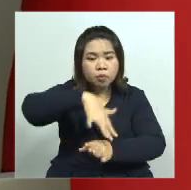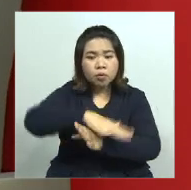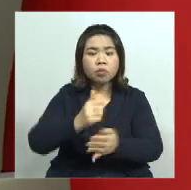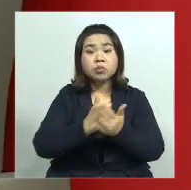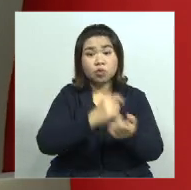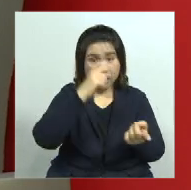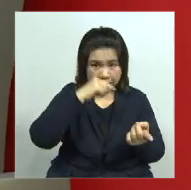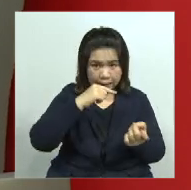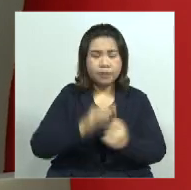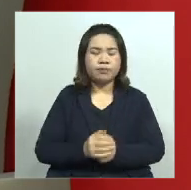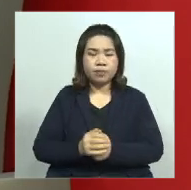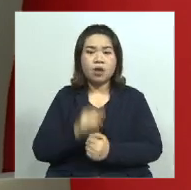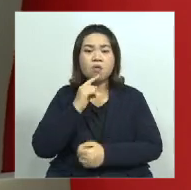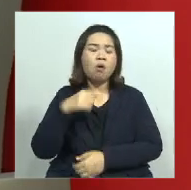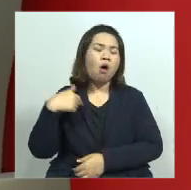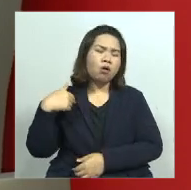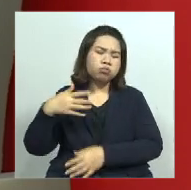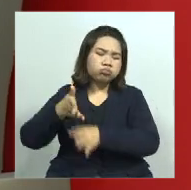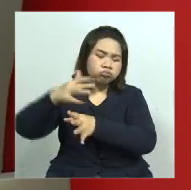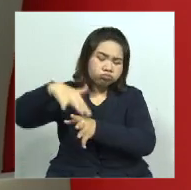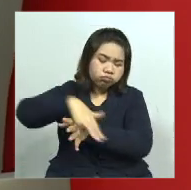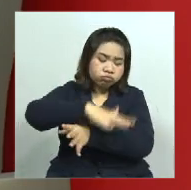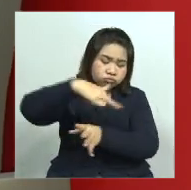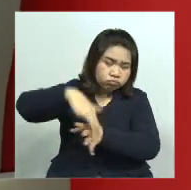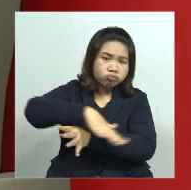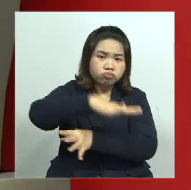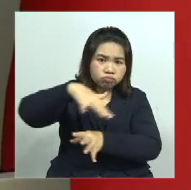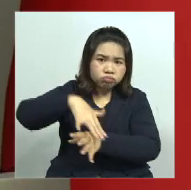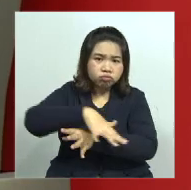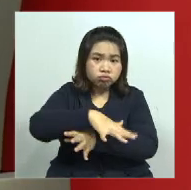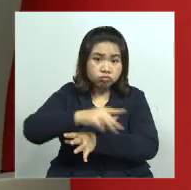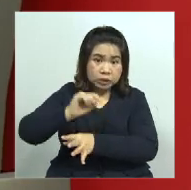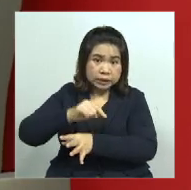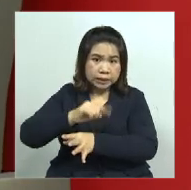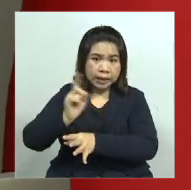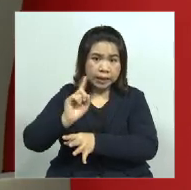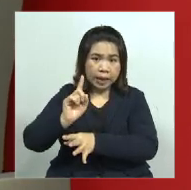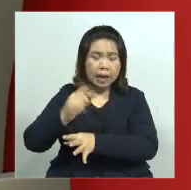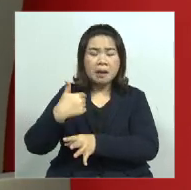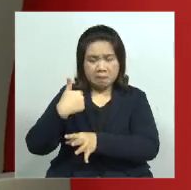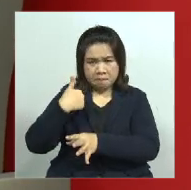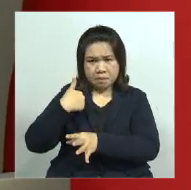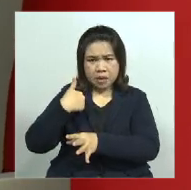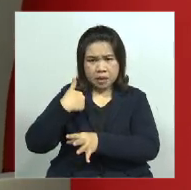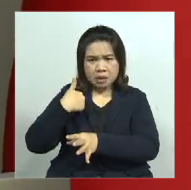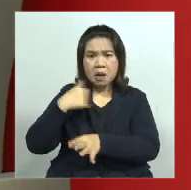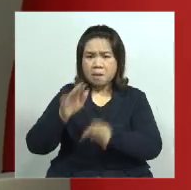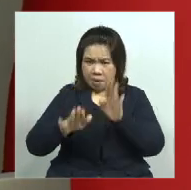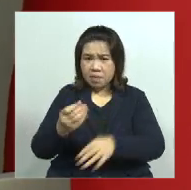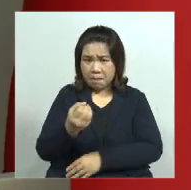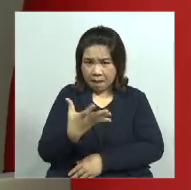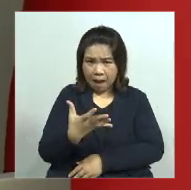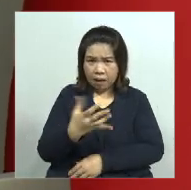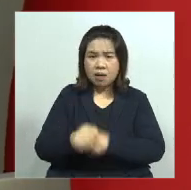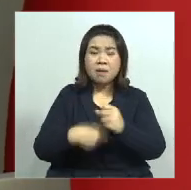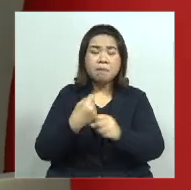ยซึ่งไหลปีมานี้ซึ่งไหลวันมานี้น้ำที่ไหลลงมาจากต้นน้ำนั้นก็มีมากกว่าเมื่อเทียบกับ